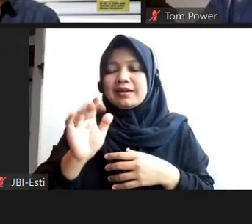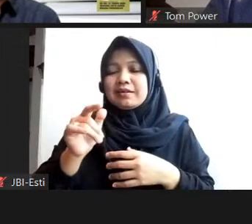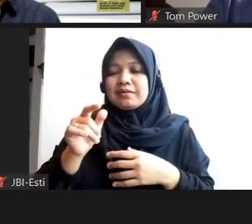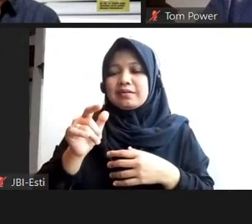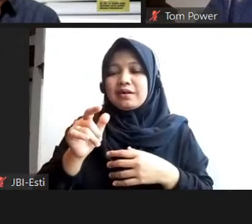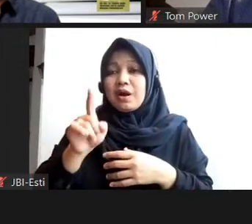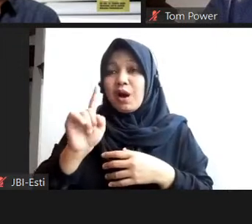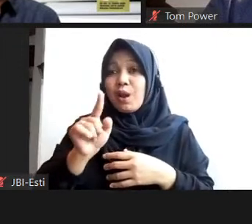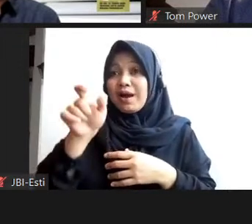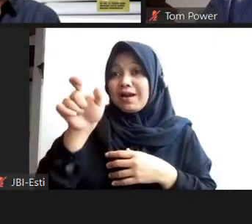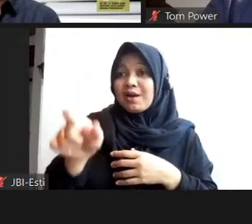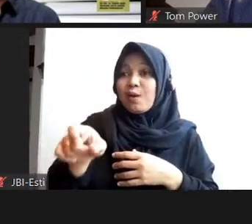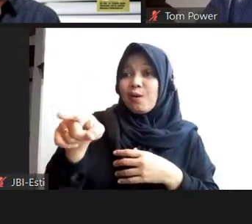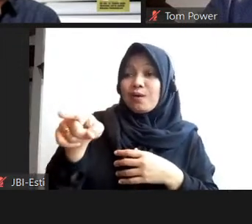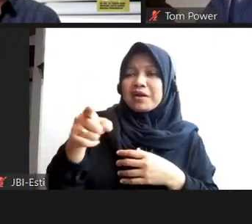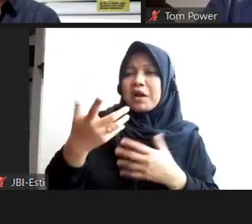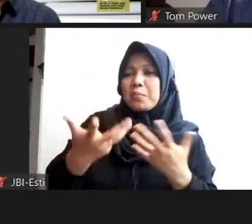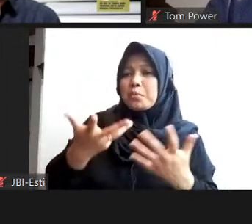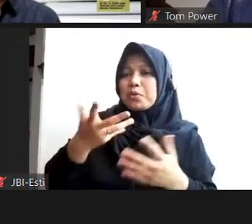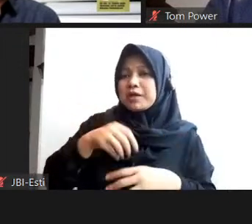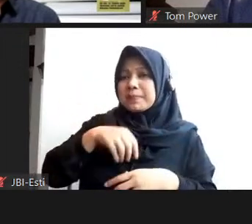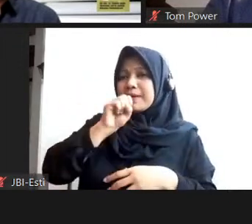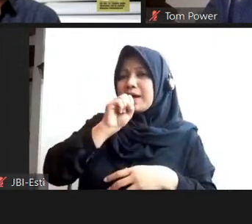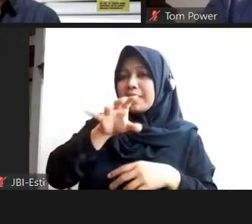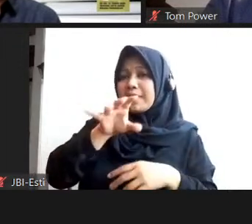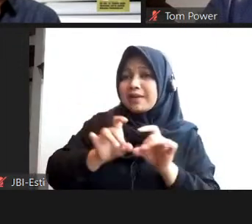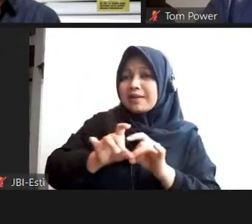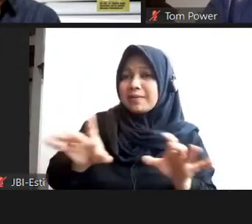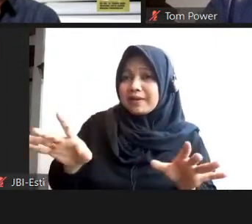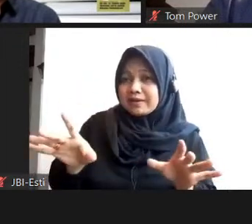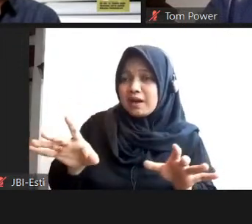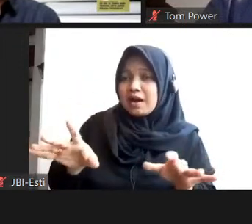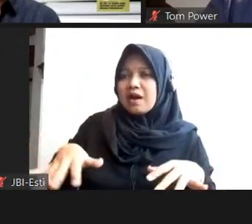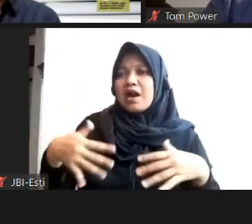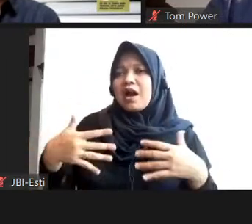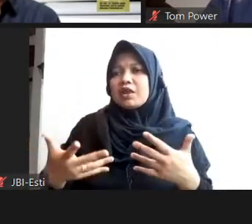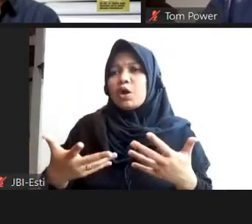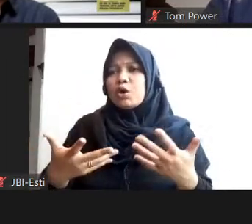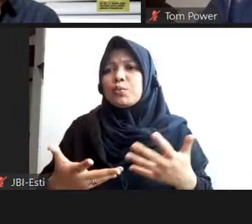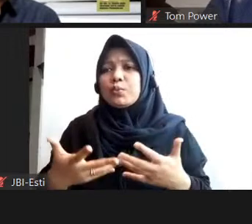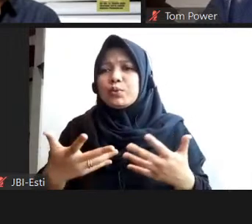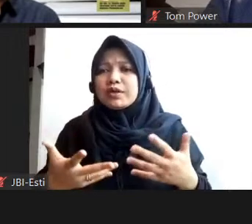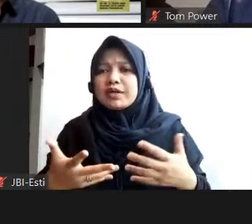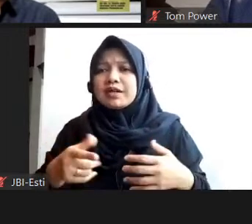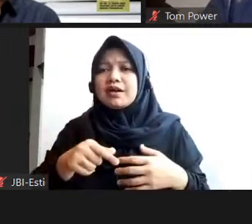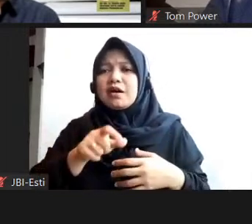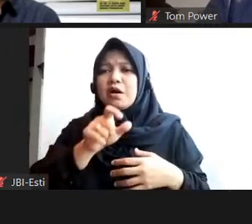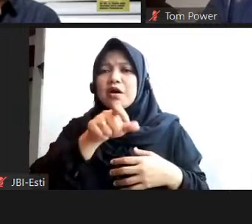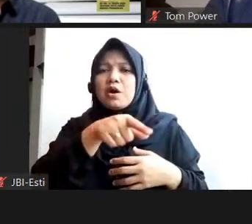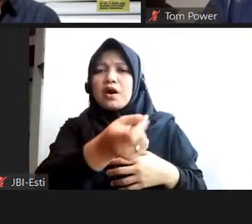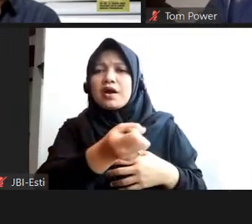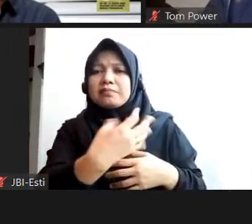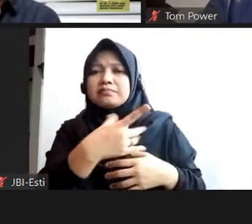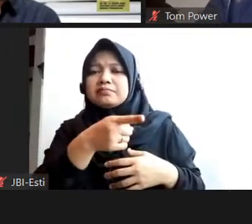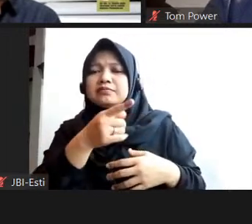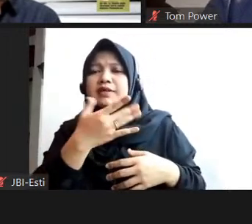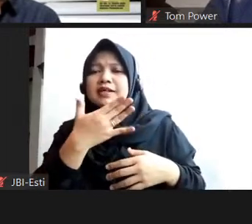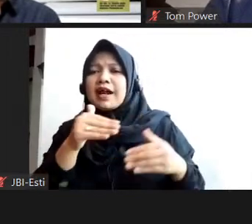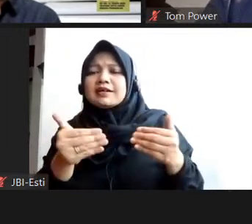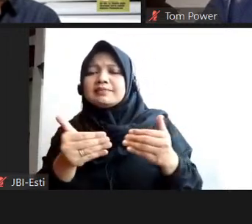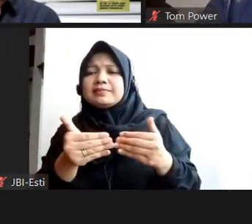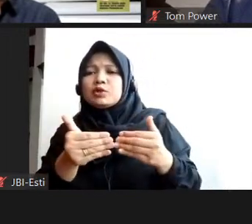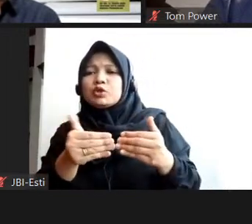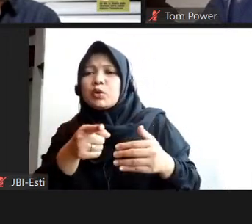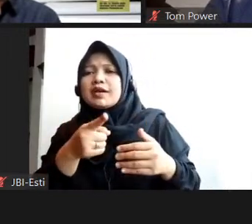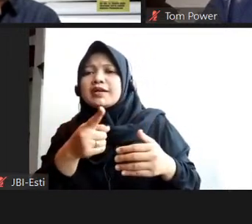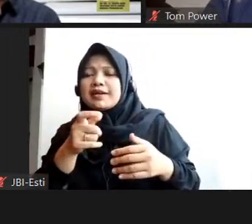narasi tunggal yang pemilik kepentingan atau narasi tunggal dari pemilik kekuasaan, itu adalah pihak yang salah dan karenanya